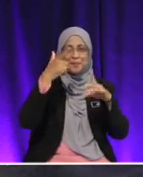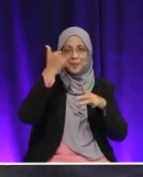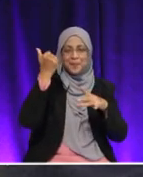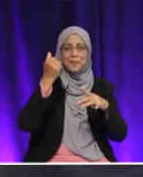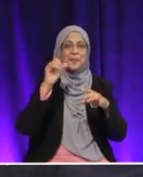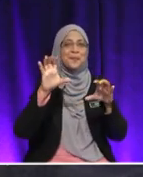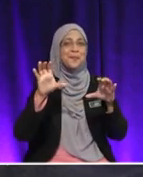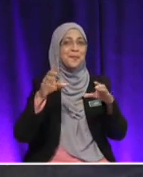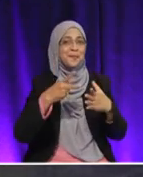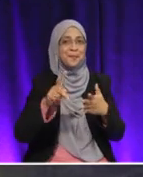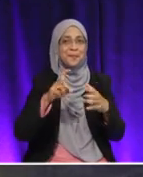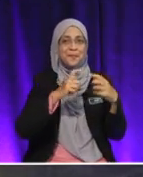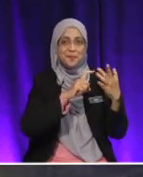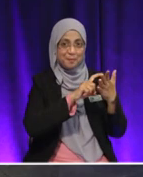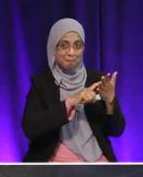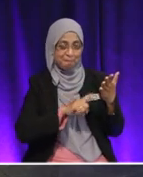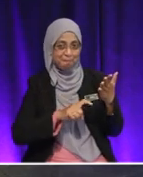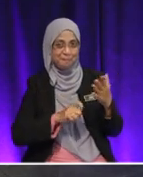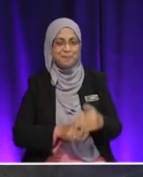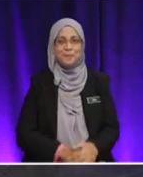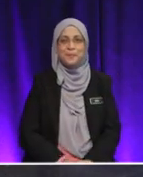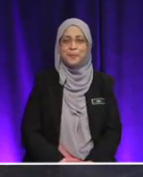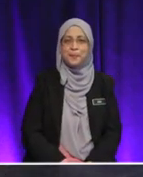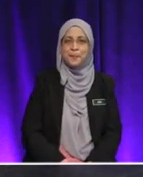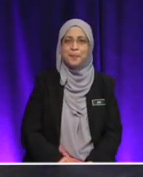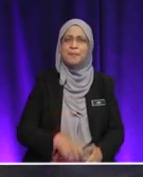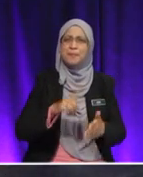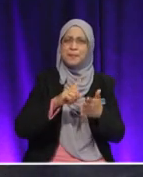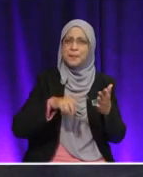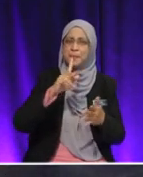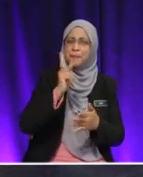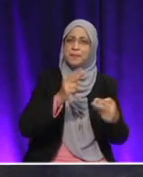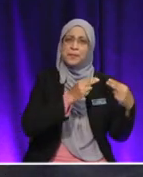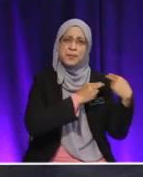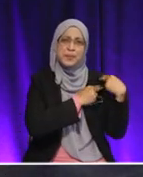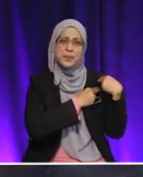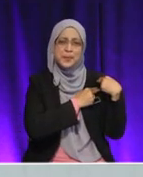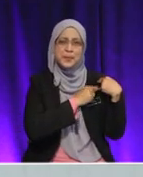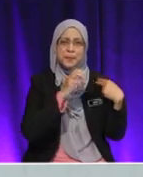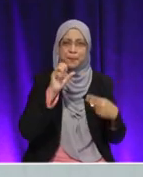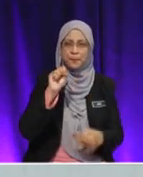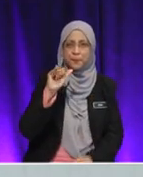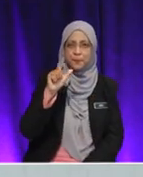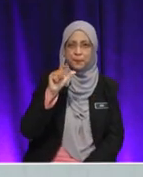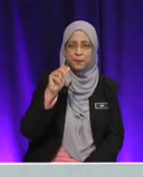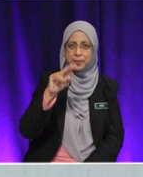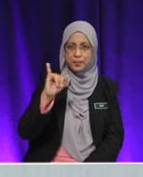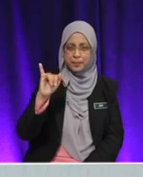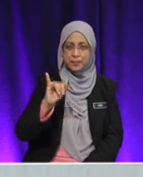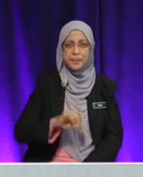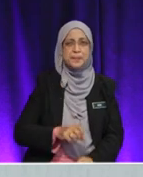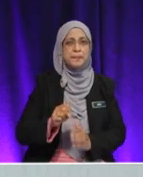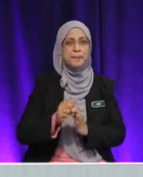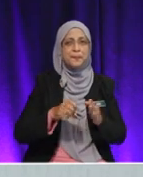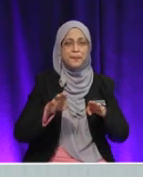seterusnya yang terakhir saat ini pula tanggung jawab sosial ini sebagai rakyat yang